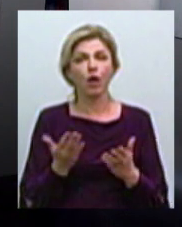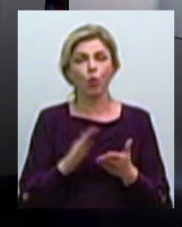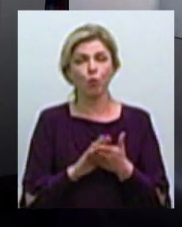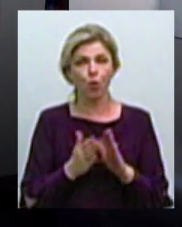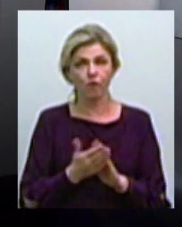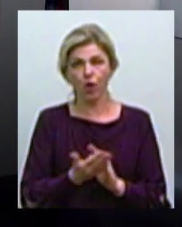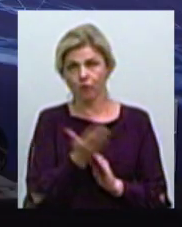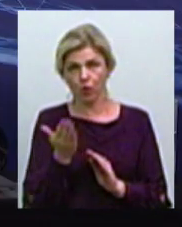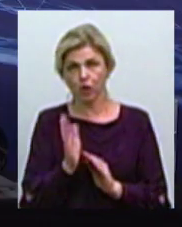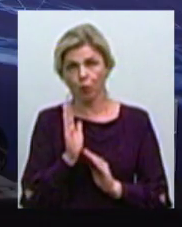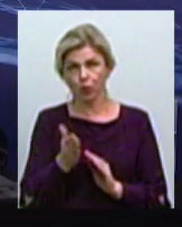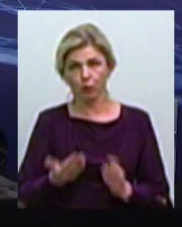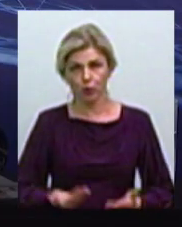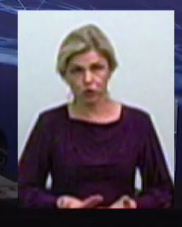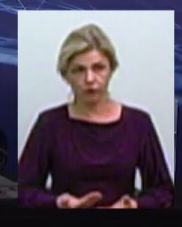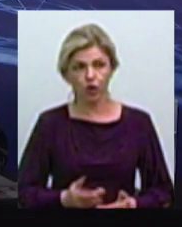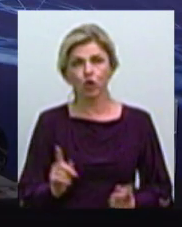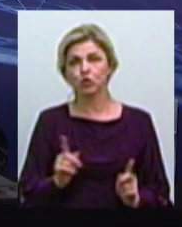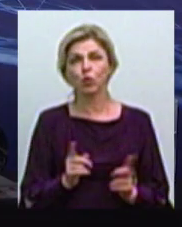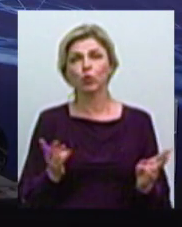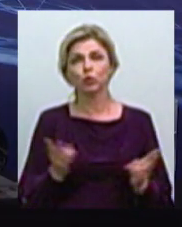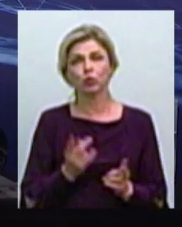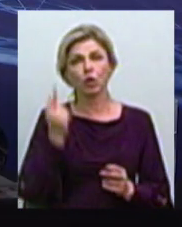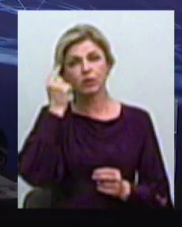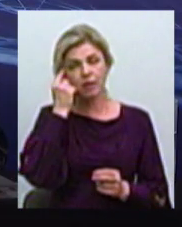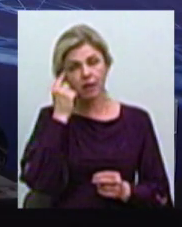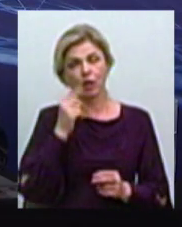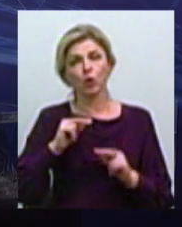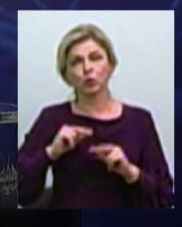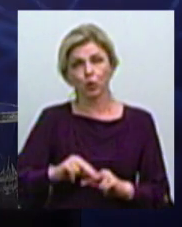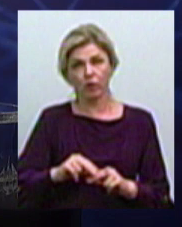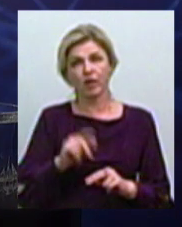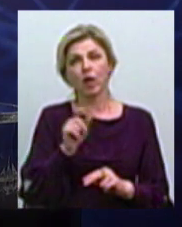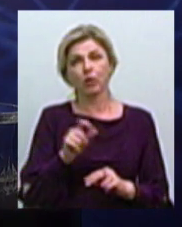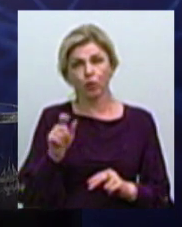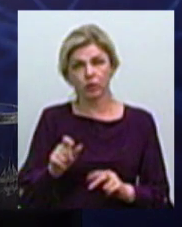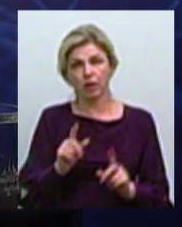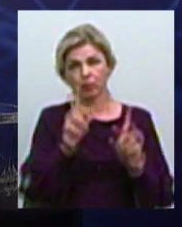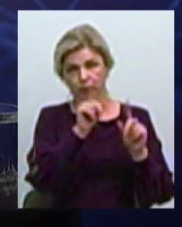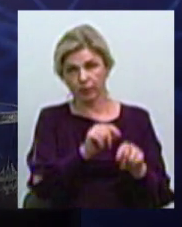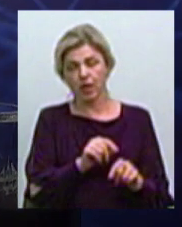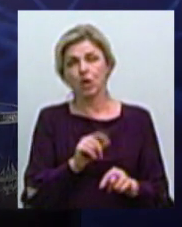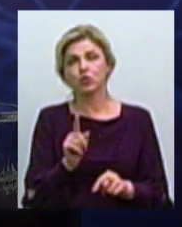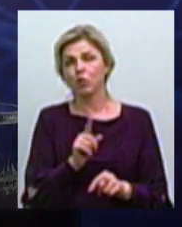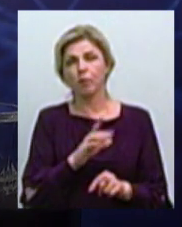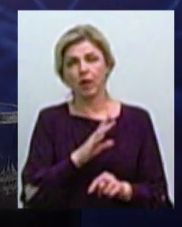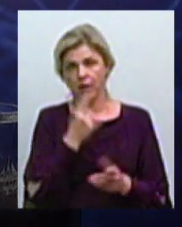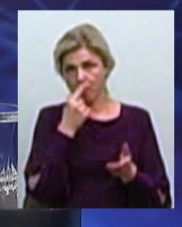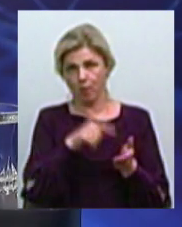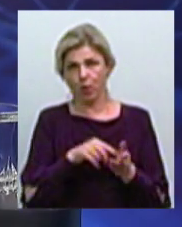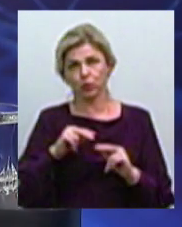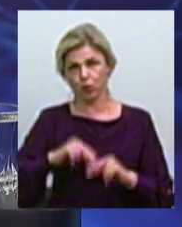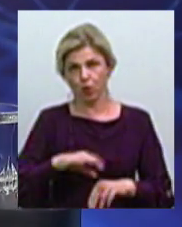вони будуть проживати. Що необхідно знати і робити трудовим мігрантам, аби не бути ошуканими і не потрапити у